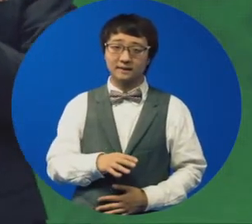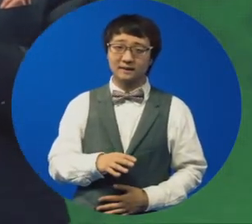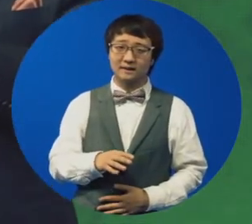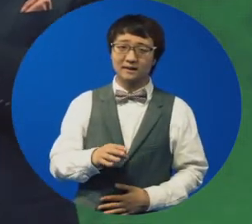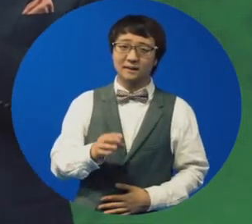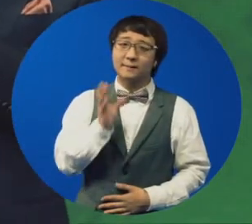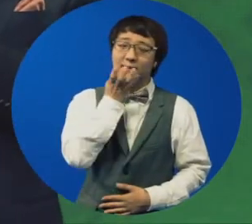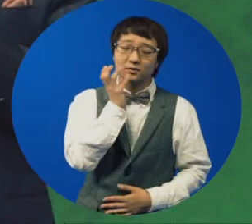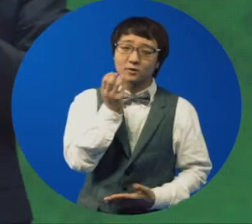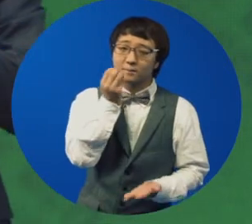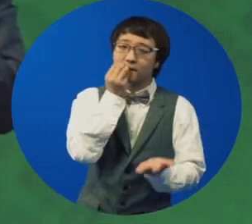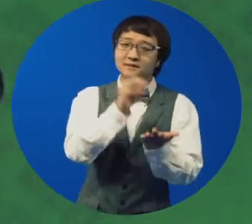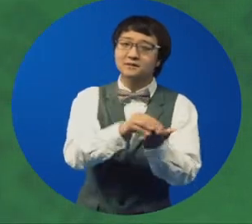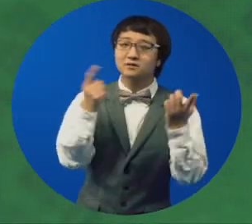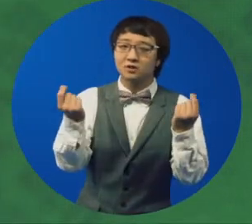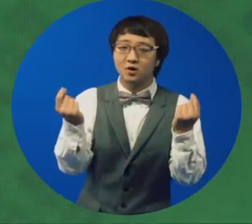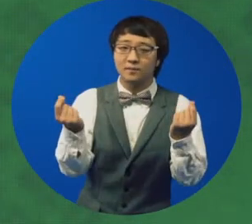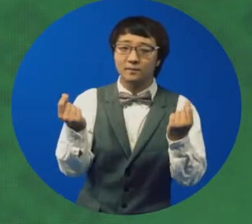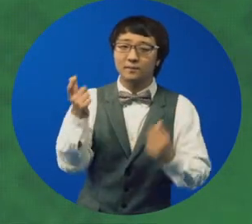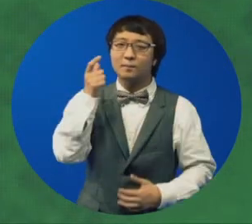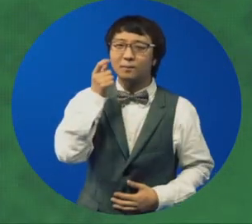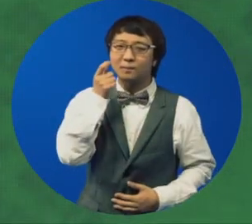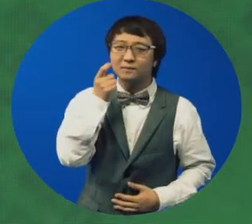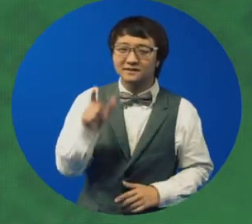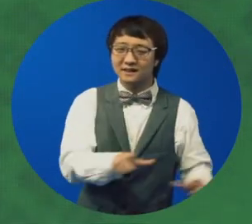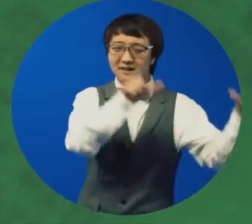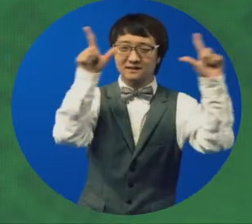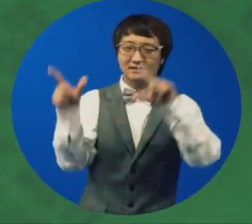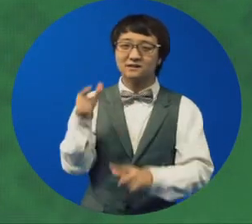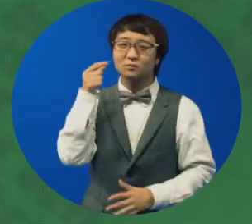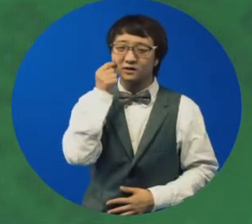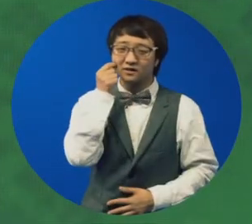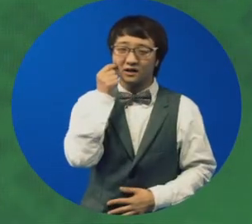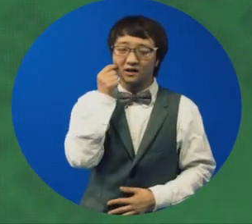삽니다. 이런 표현이 적절할까요? 자갈처럼 삽니다.